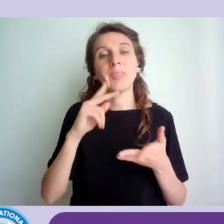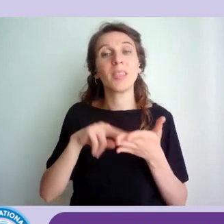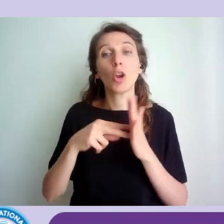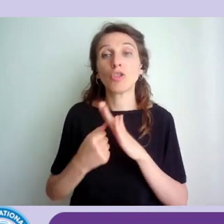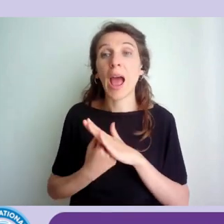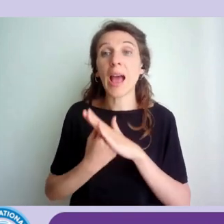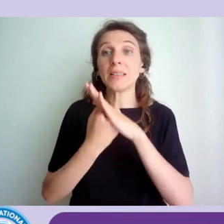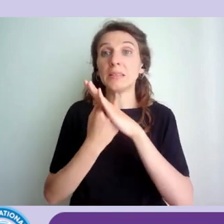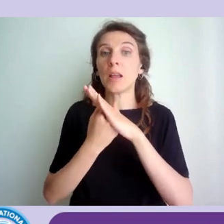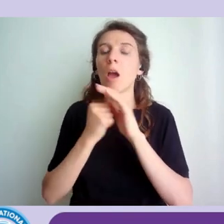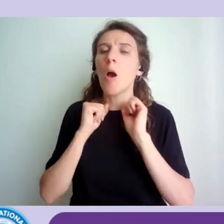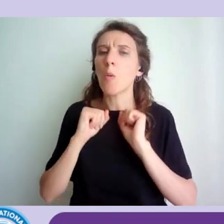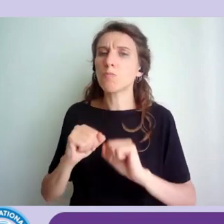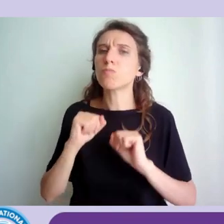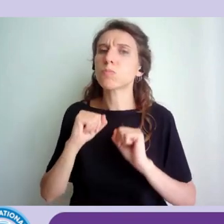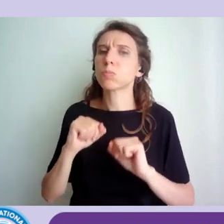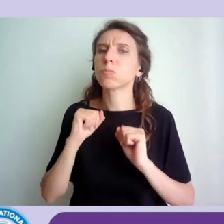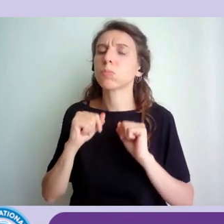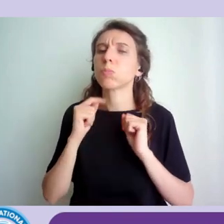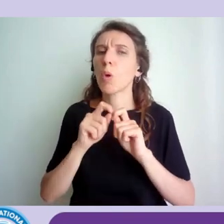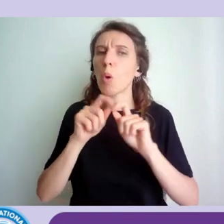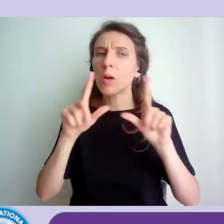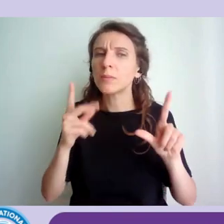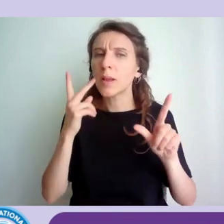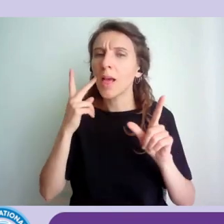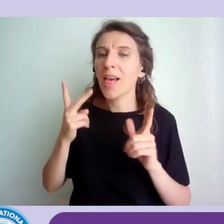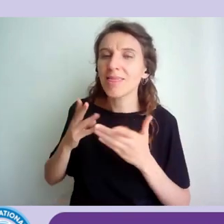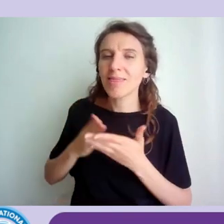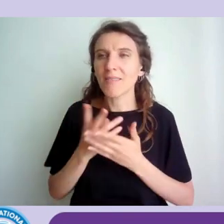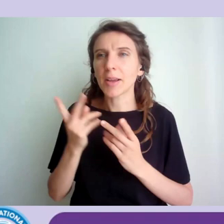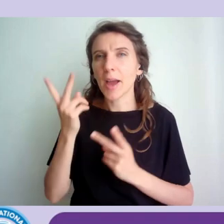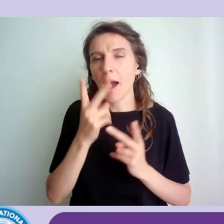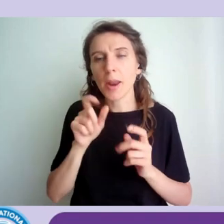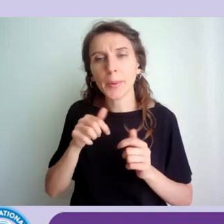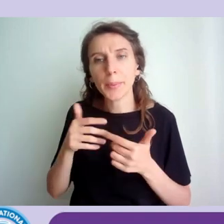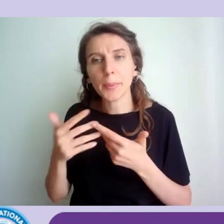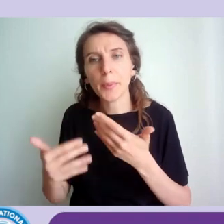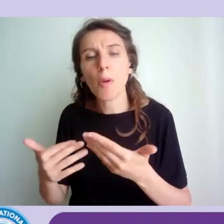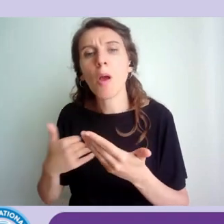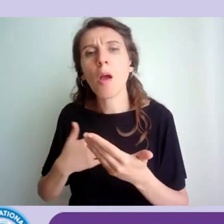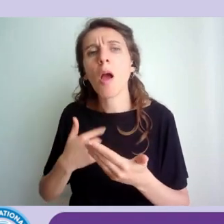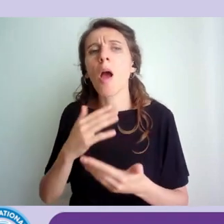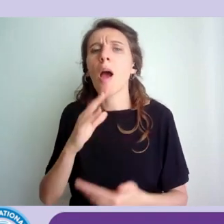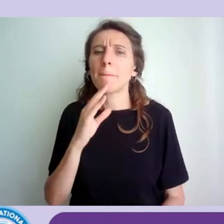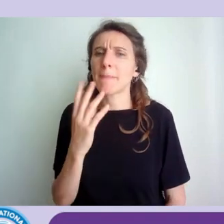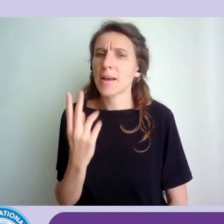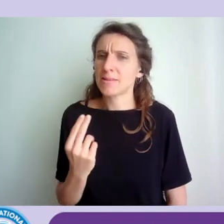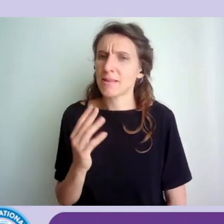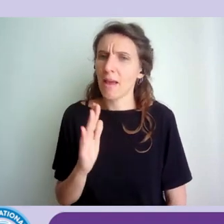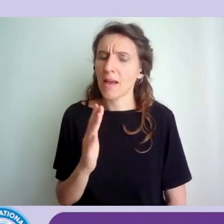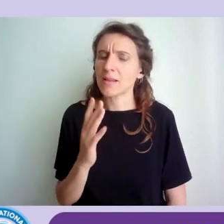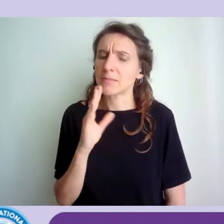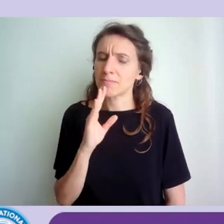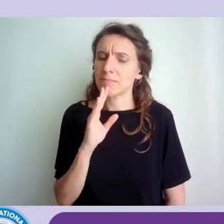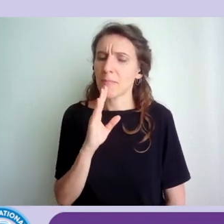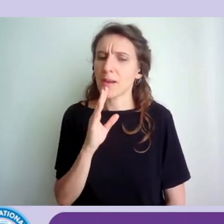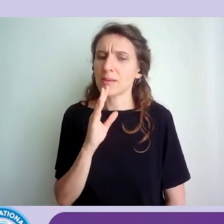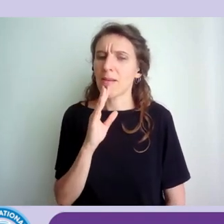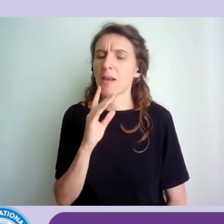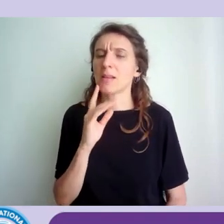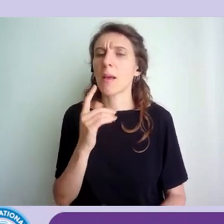può navigare in maniera abbastanza efficiente perché gli screen reader prevedono come